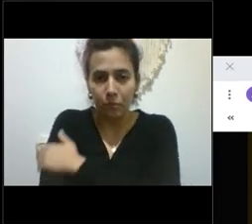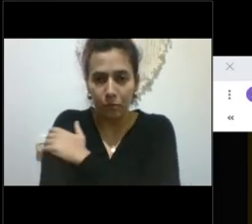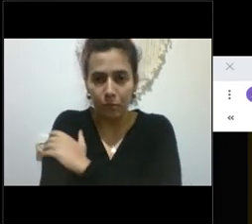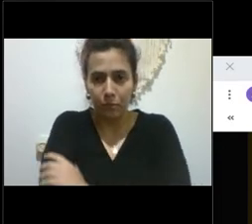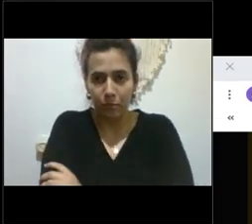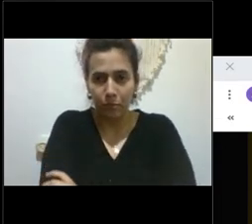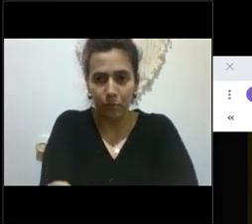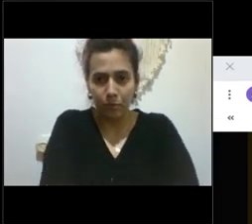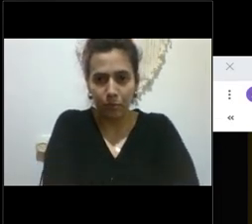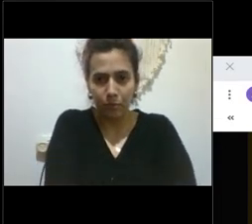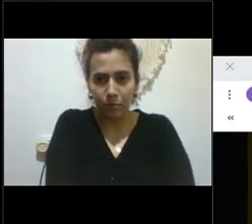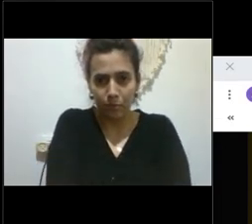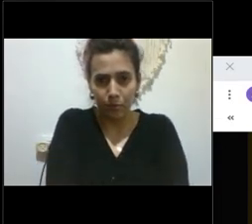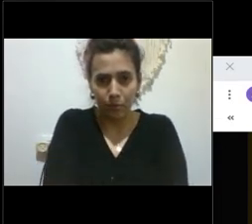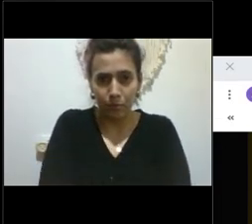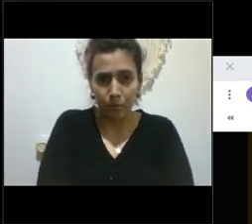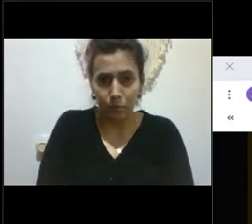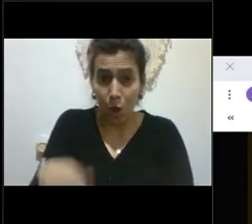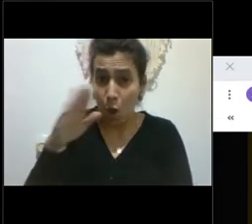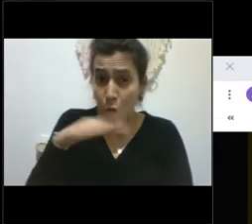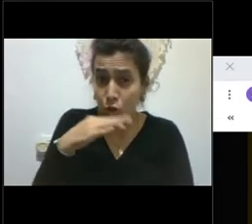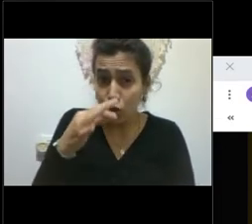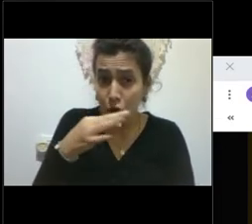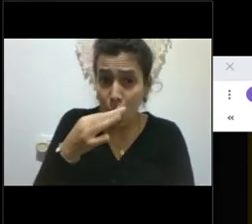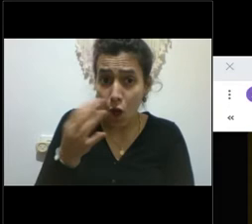יש עוד שאלות,